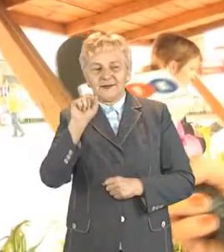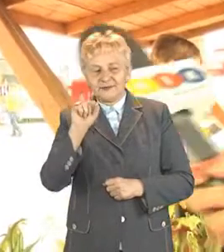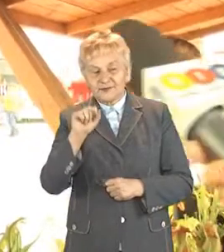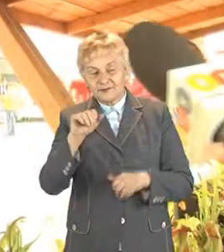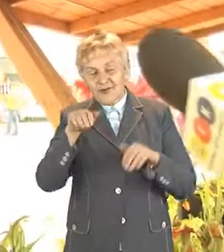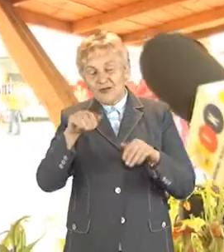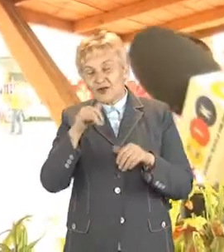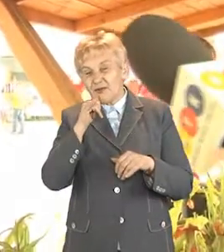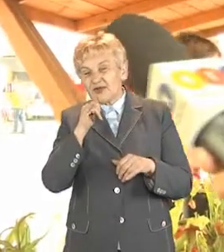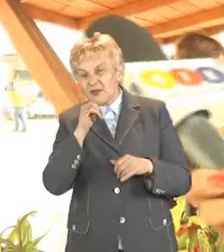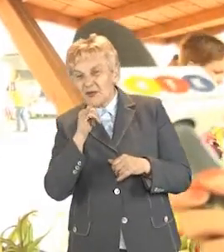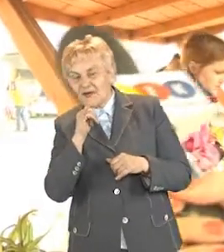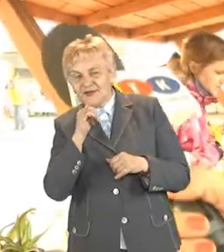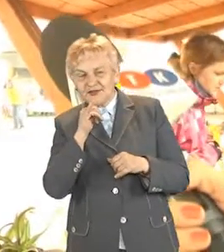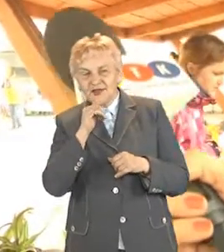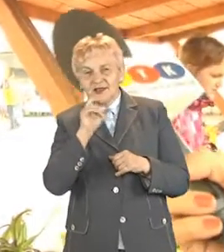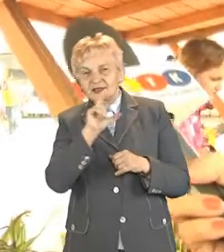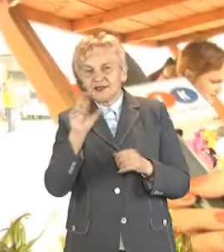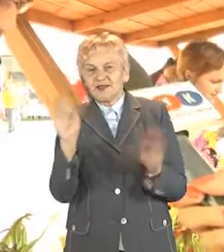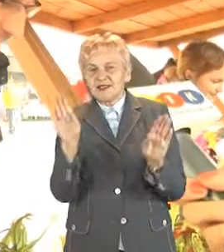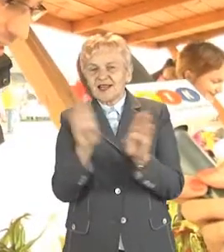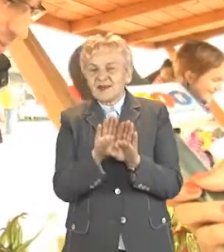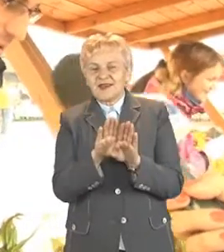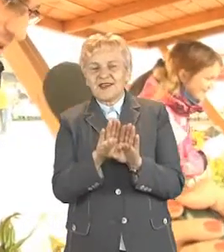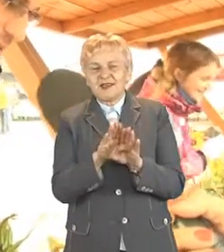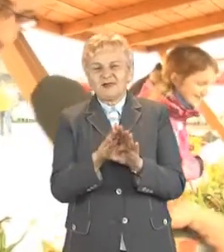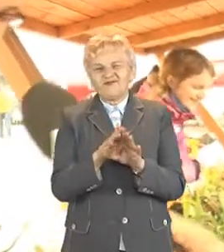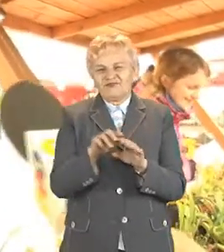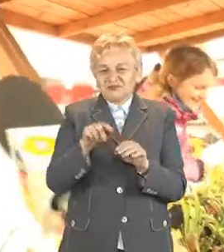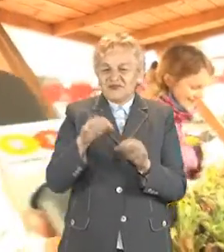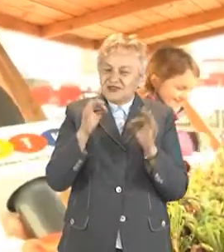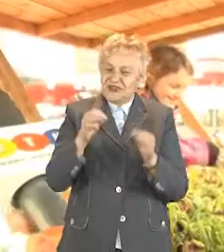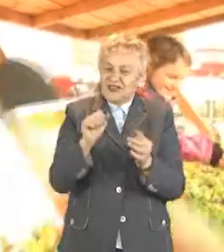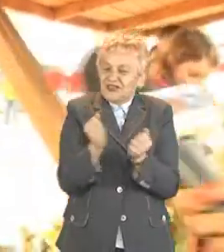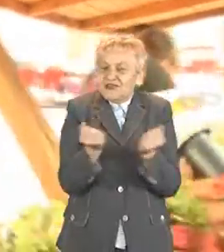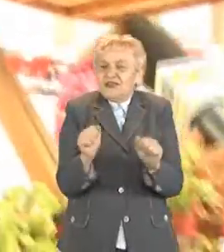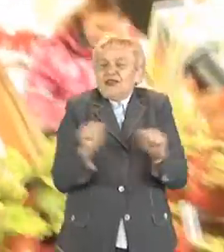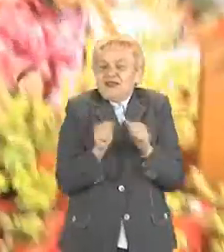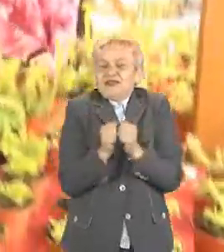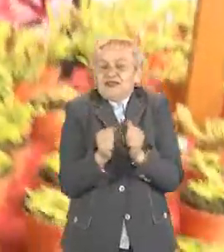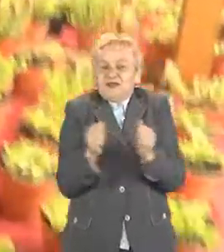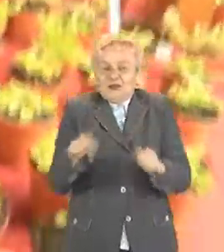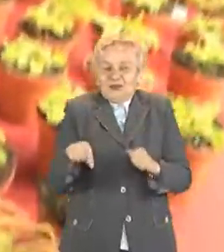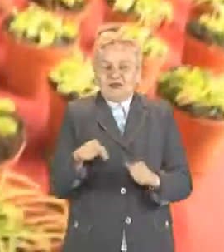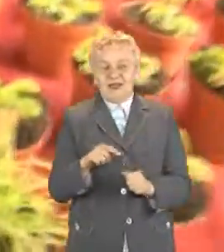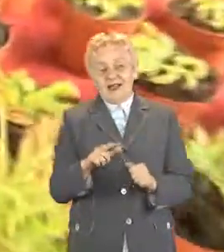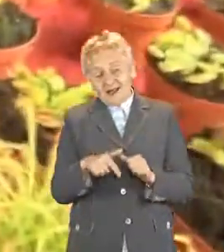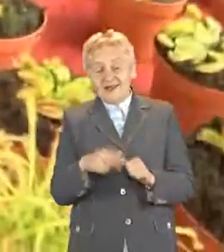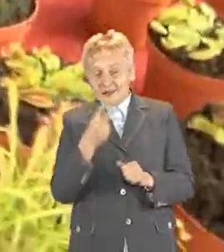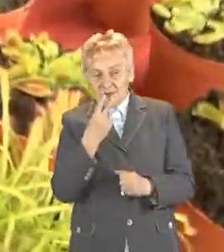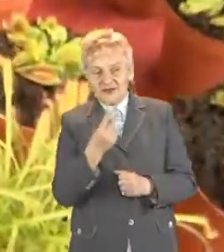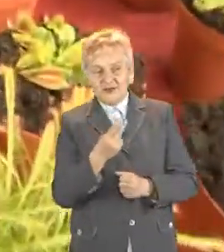To powinno się udać, jest teraz trochę zimno, więc tutaj może być z tym ciężko, ale spróbujemy, bo one tak się zamykają chętnie w